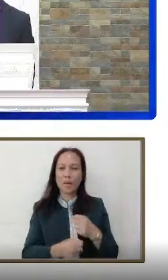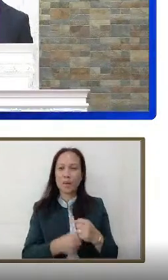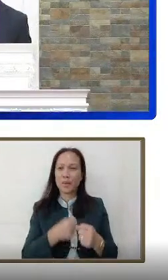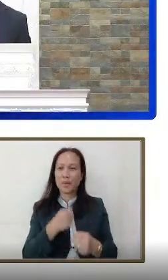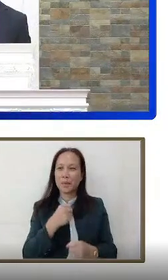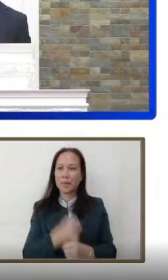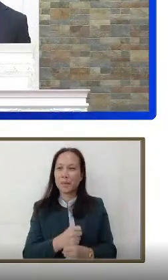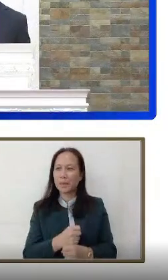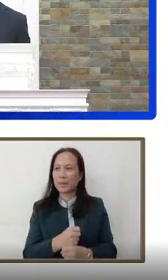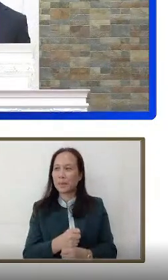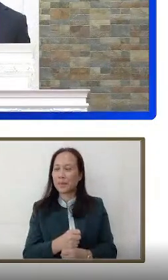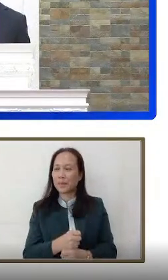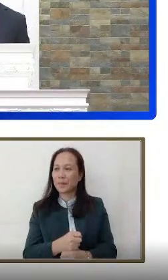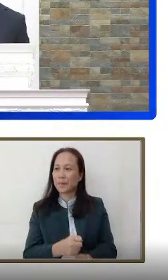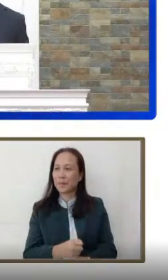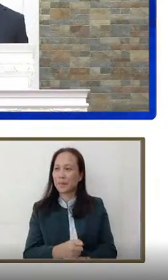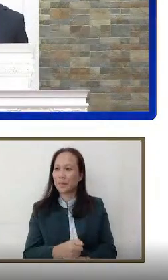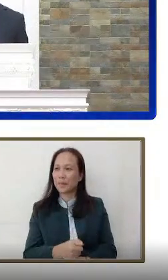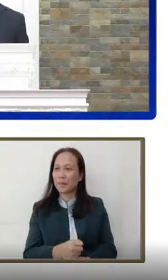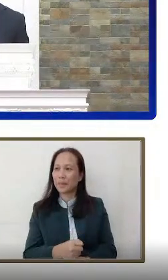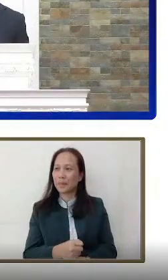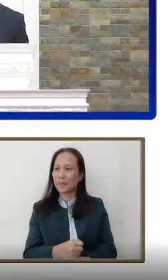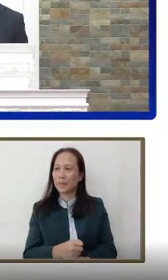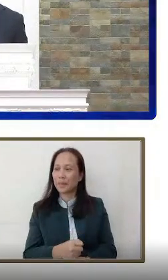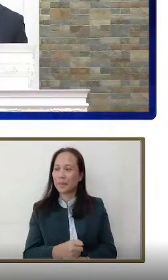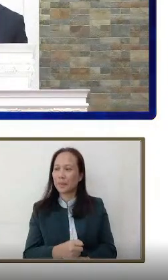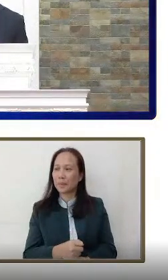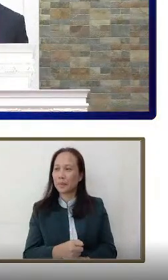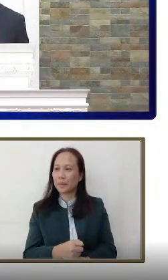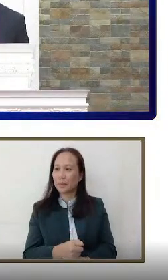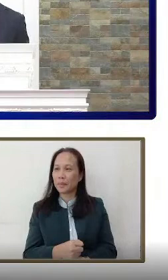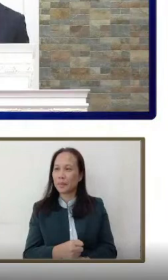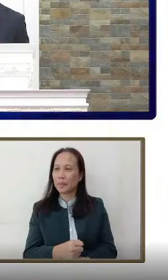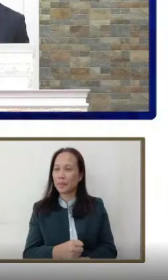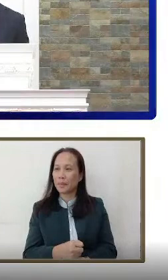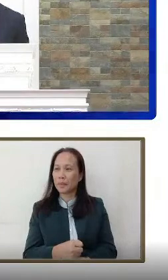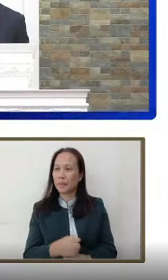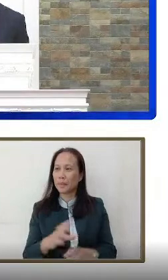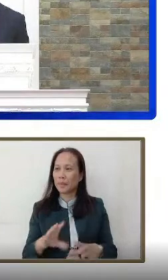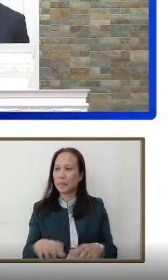Yeah. So, meron na bang number? Mga ilan na?